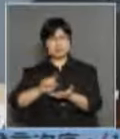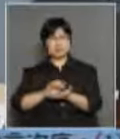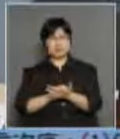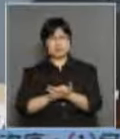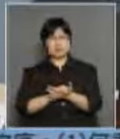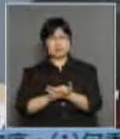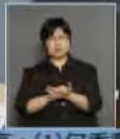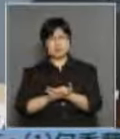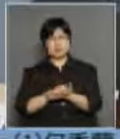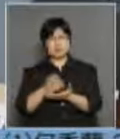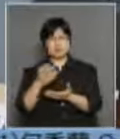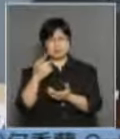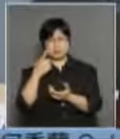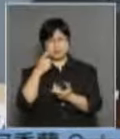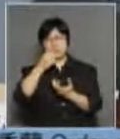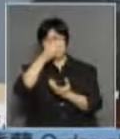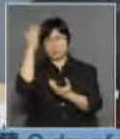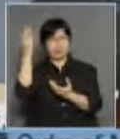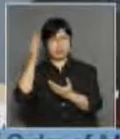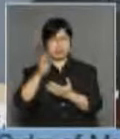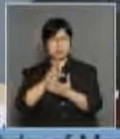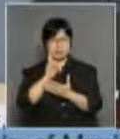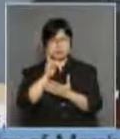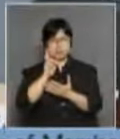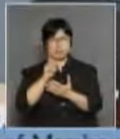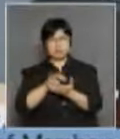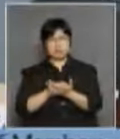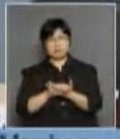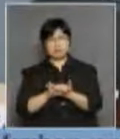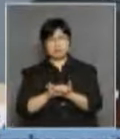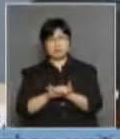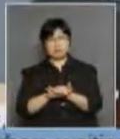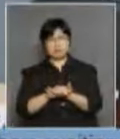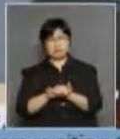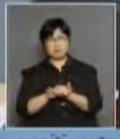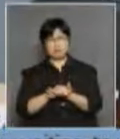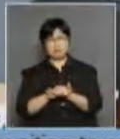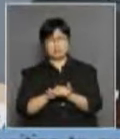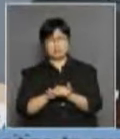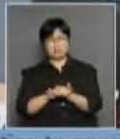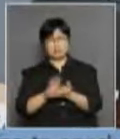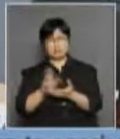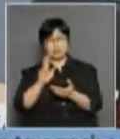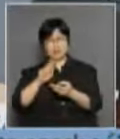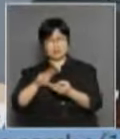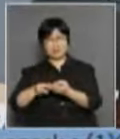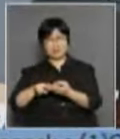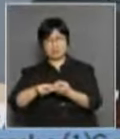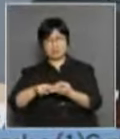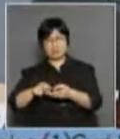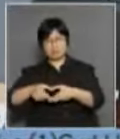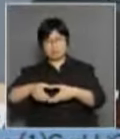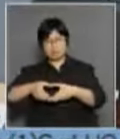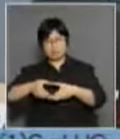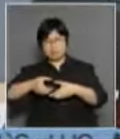咁樣，突然間忘記曬，好似去咗飲咗嗰個忘井咁樣，係